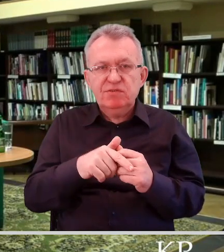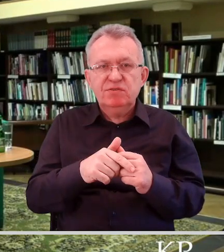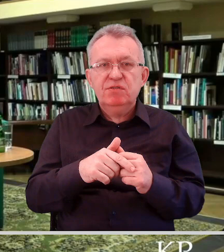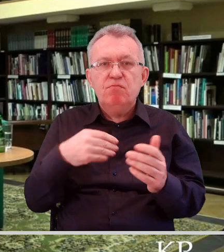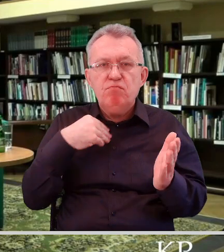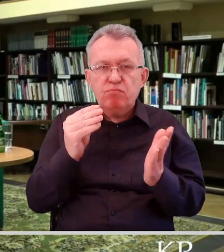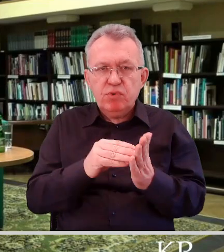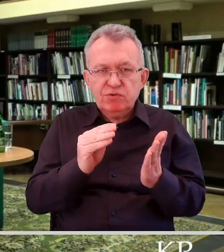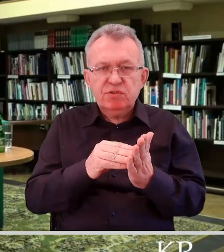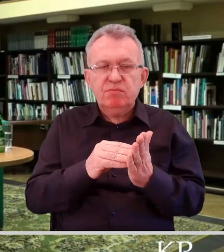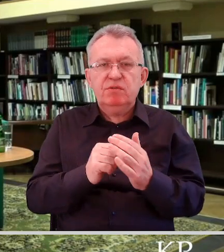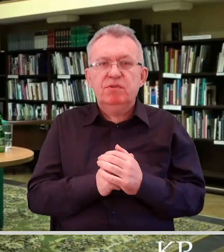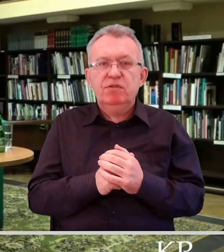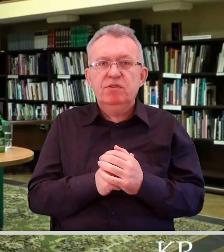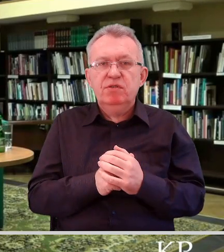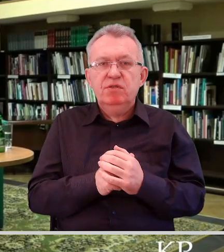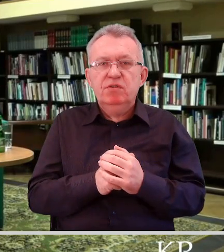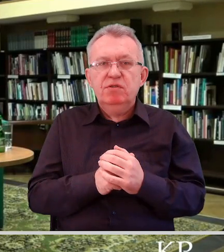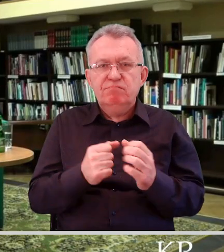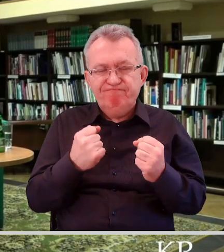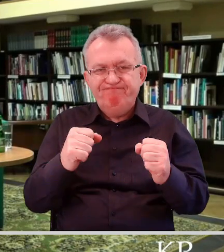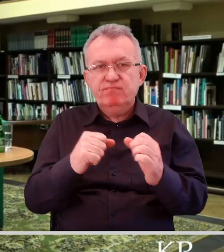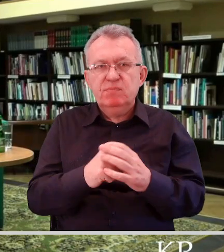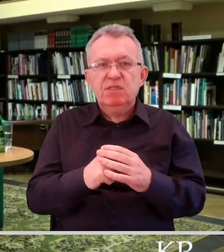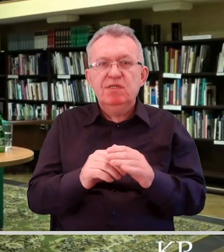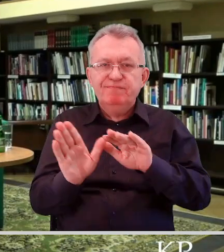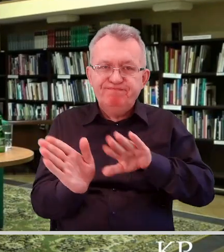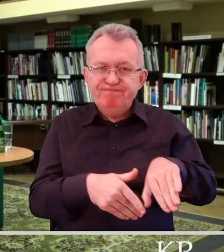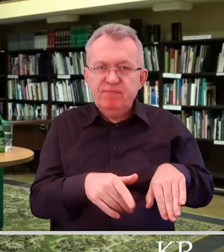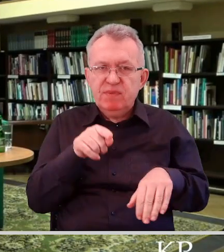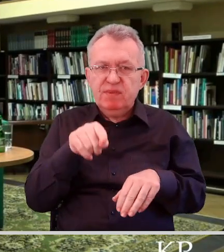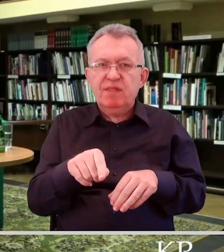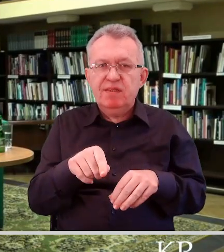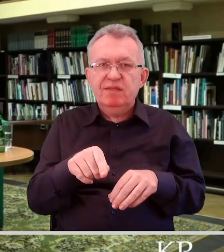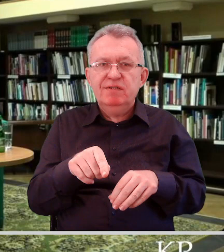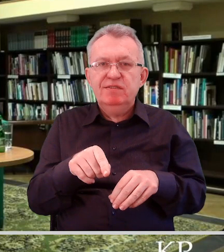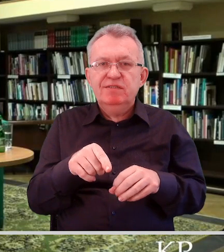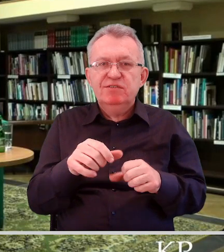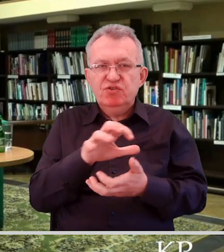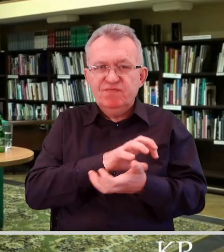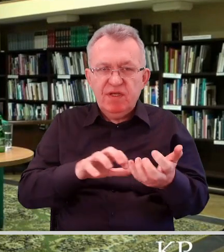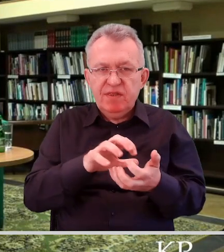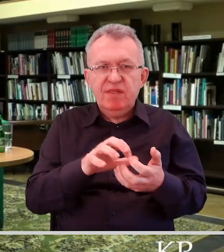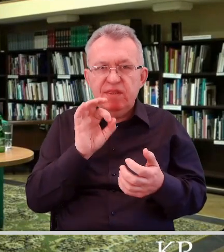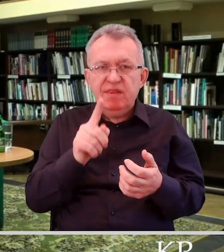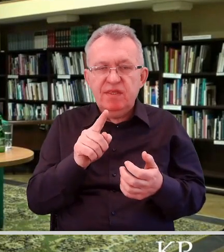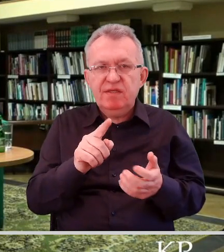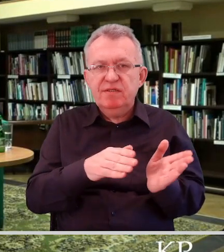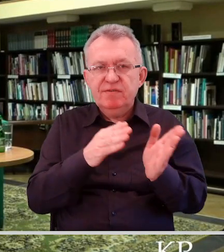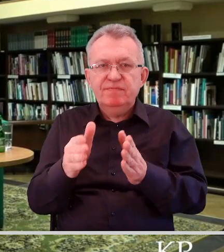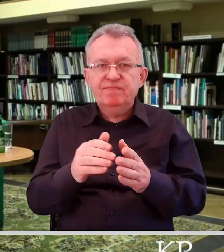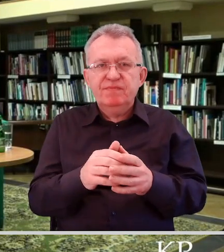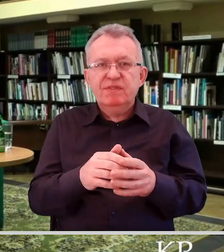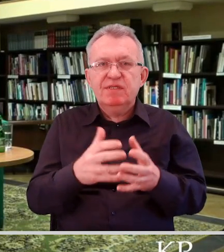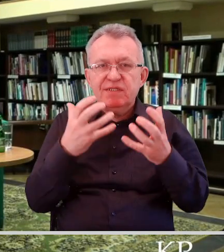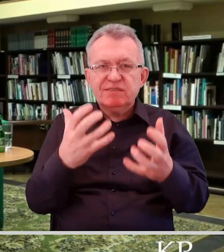potrzebujemy takiego. Ale zostawmy ten ciemny świat literatury. Chociaż chcę